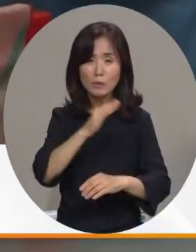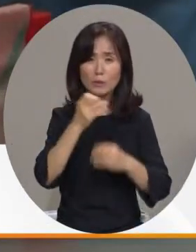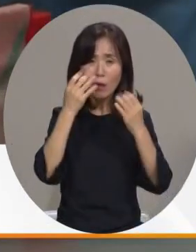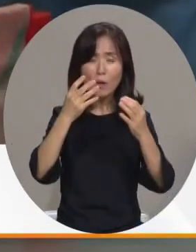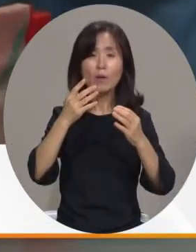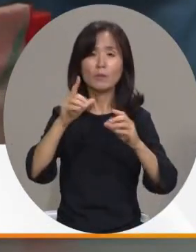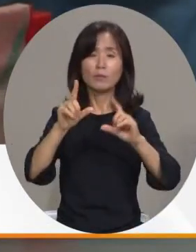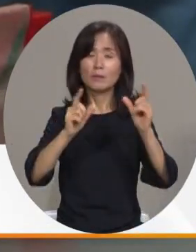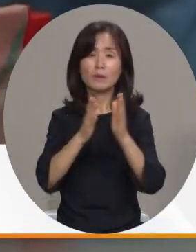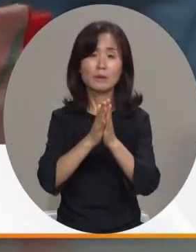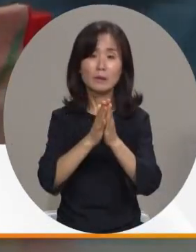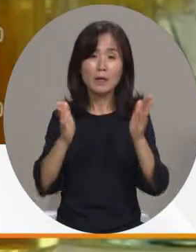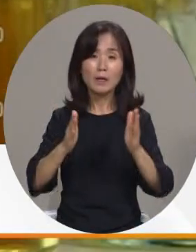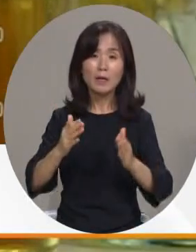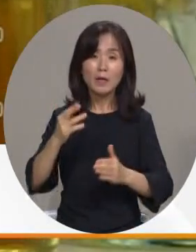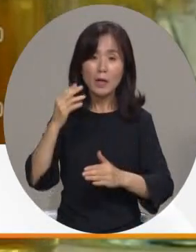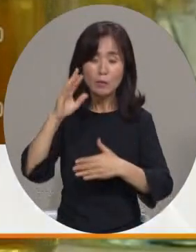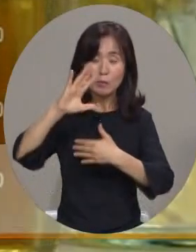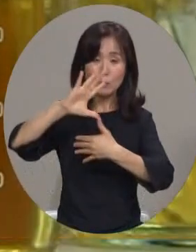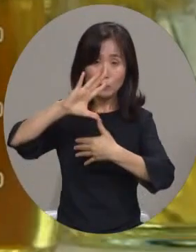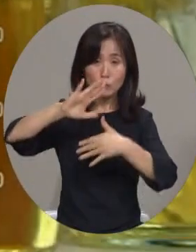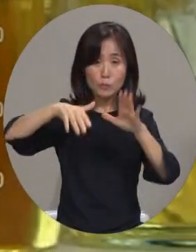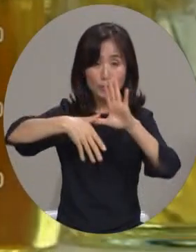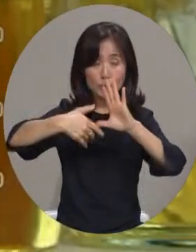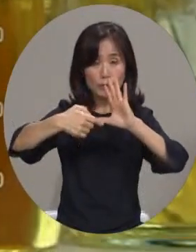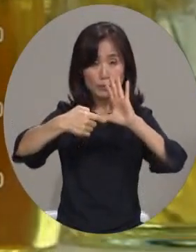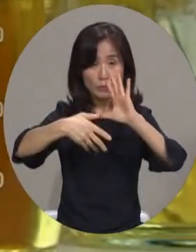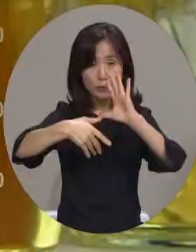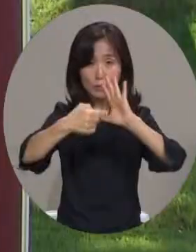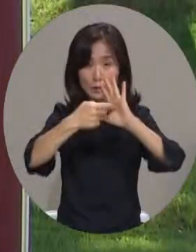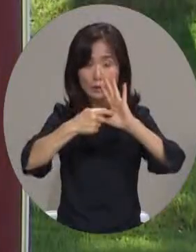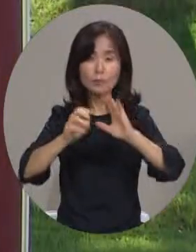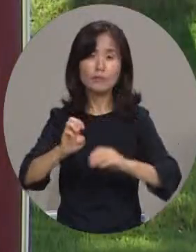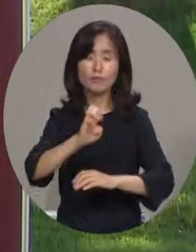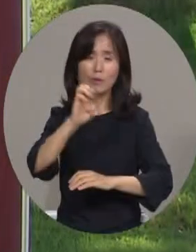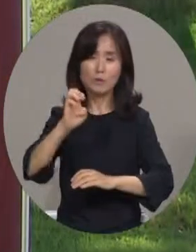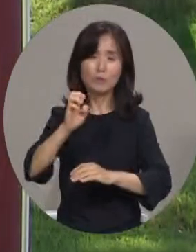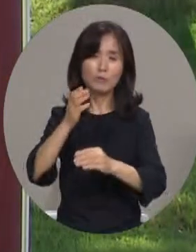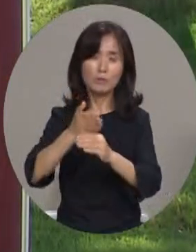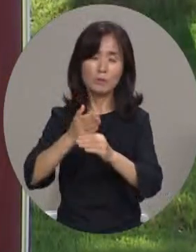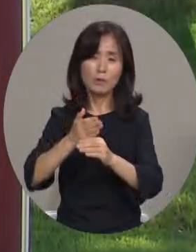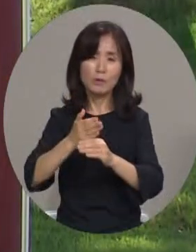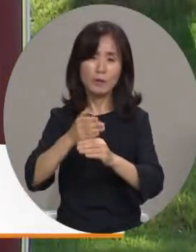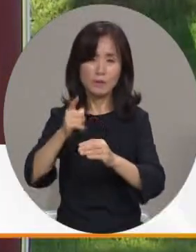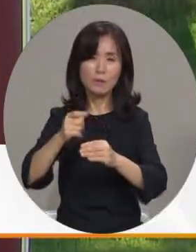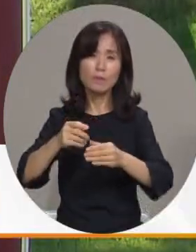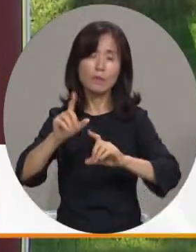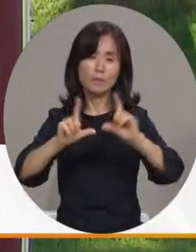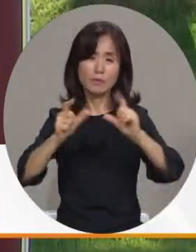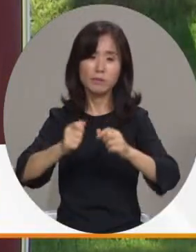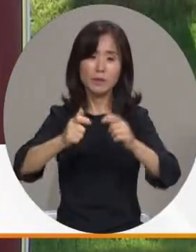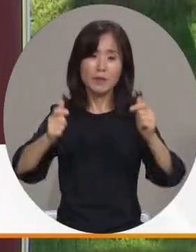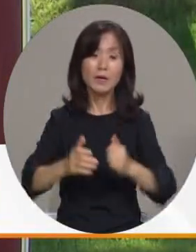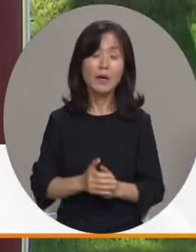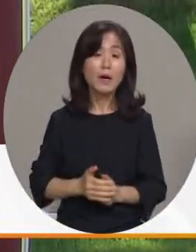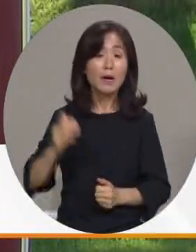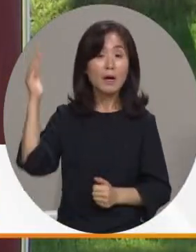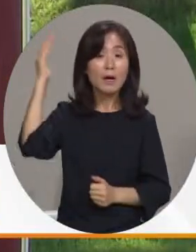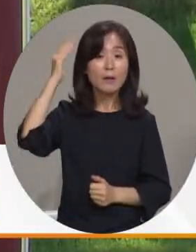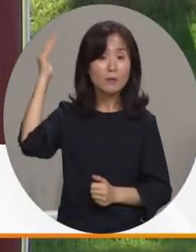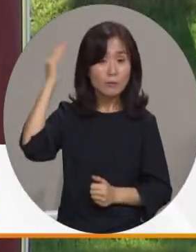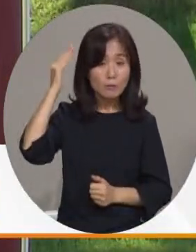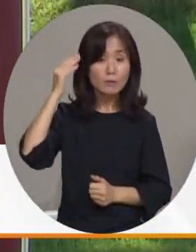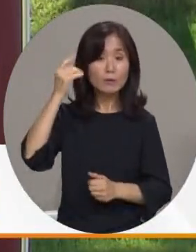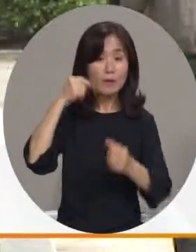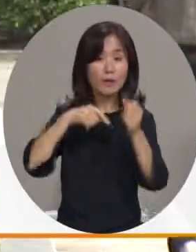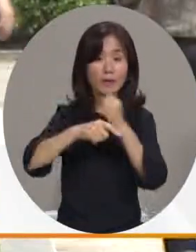여겨지면서 북미와 유럽을 중심으로 구축이 활발해지고 있습니다 우리나라도 2010년 한국 과학기술정보연구원이